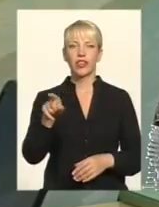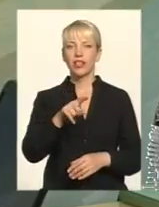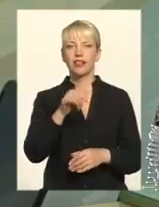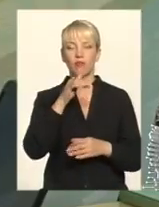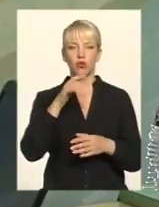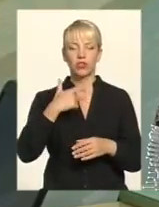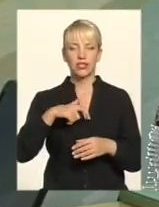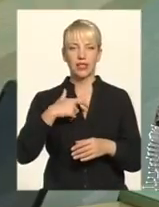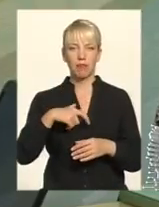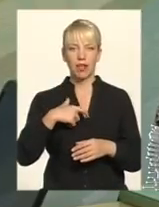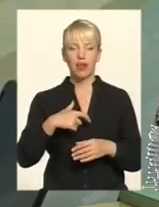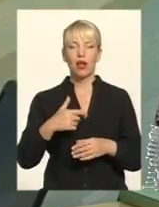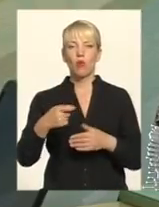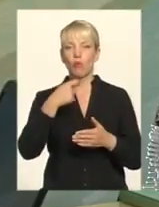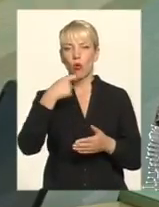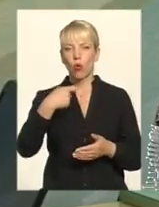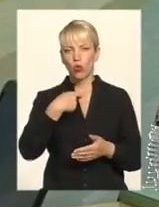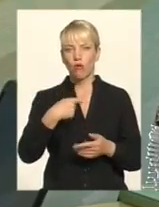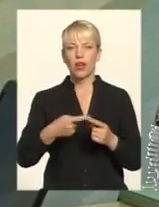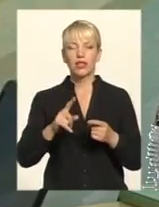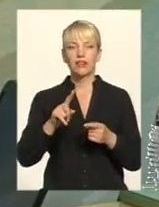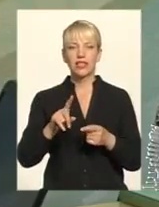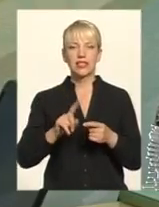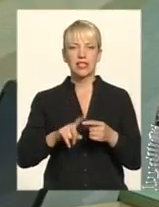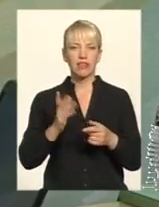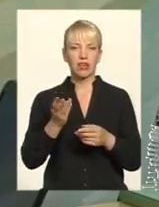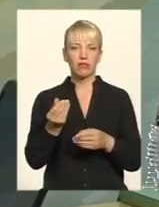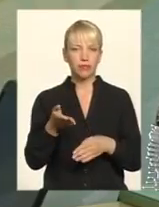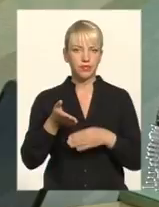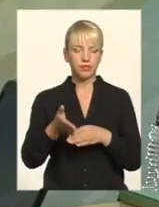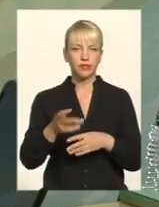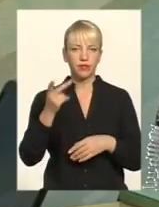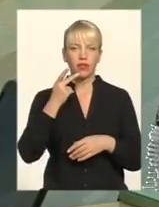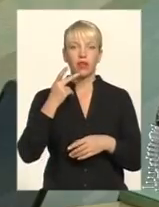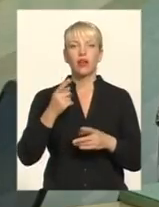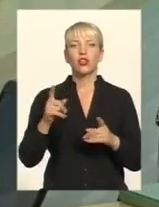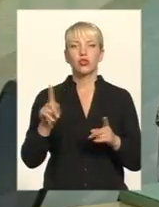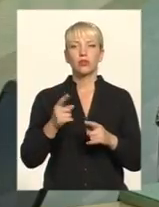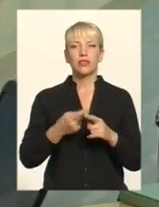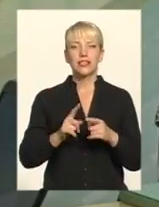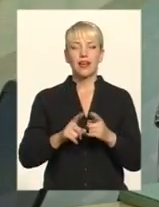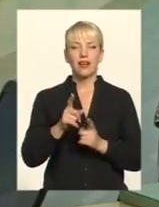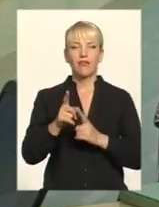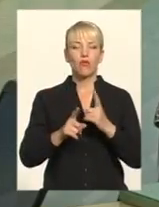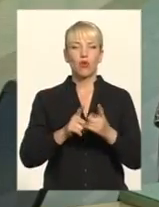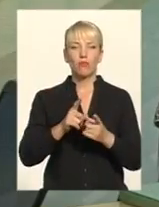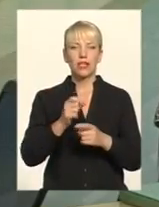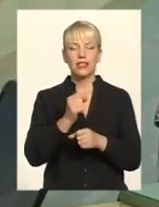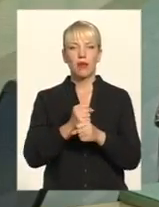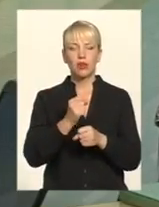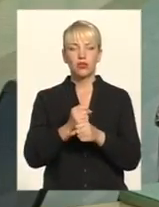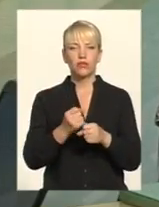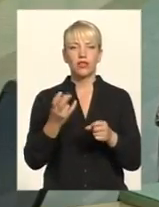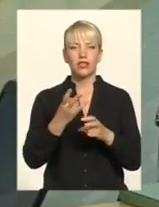сіл дотовані. Для того, щоб це все працювало, щоб реформа запрацювала, я думаю, перш за все, людям треба